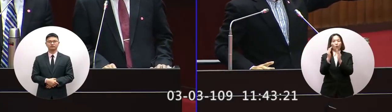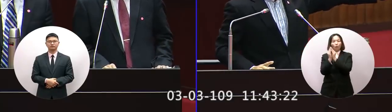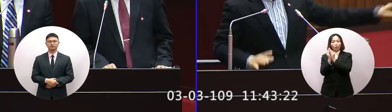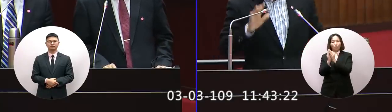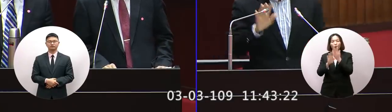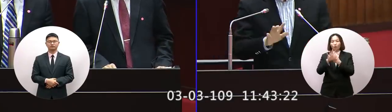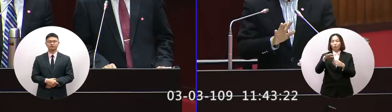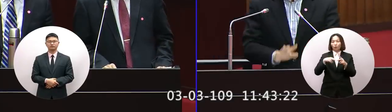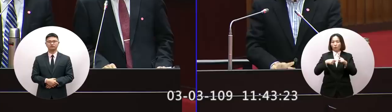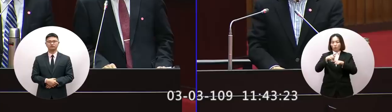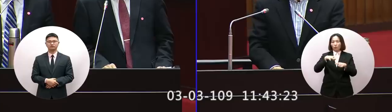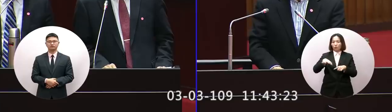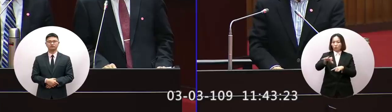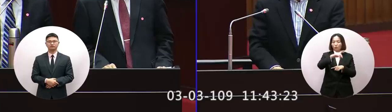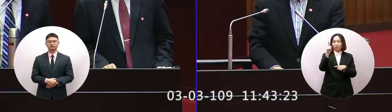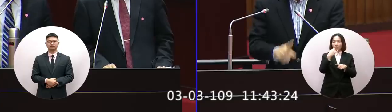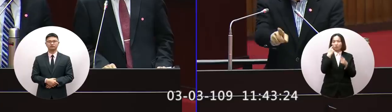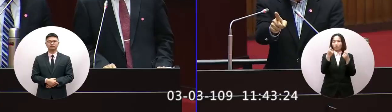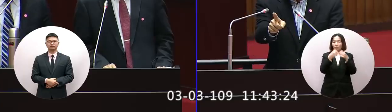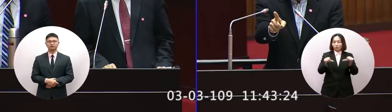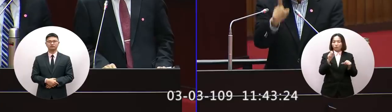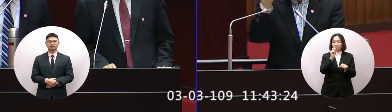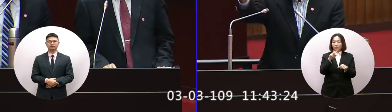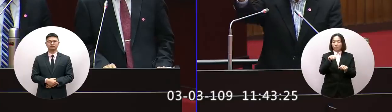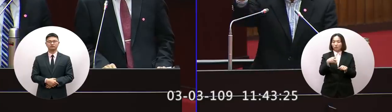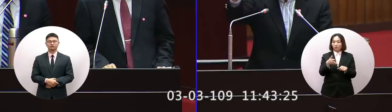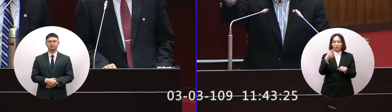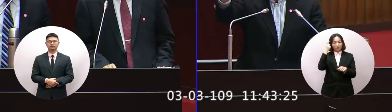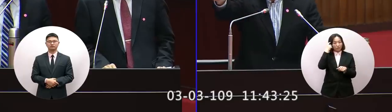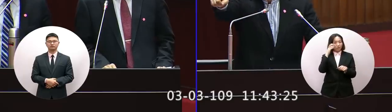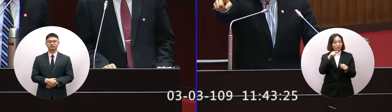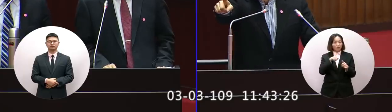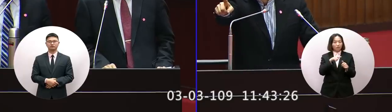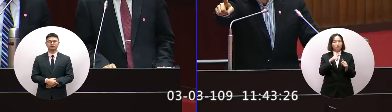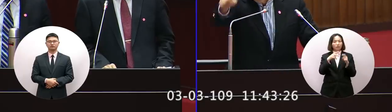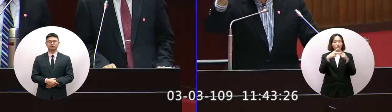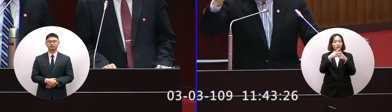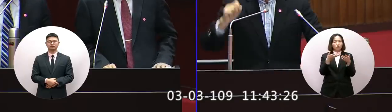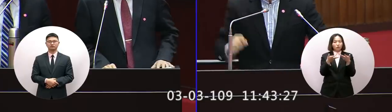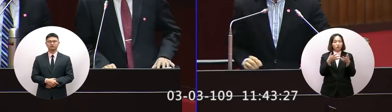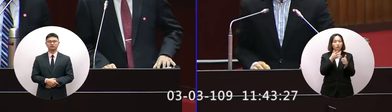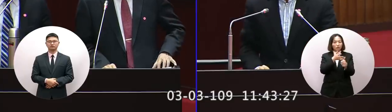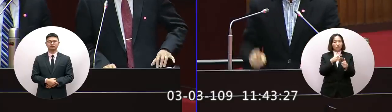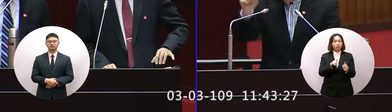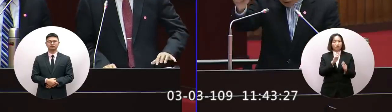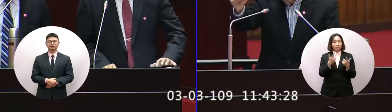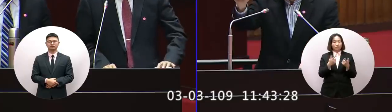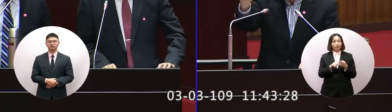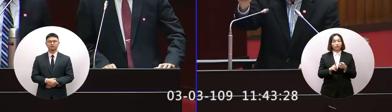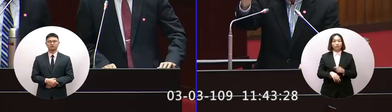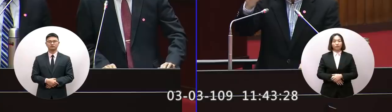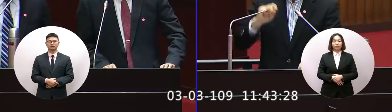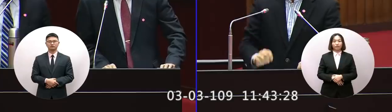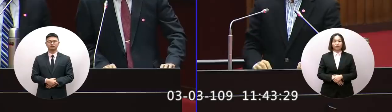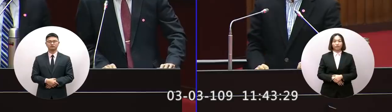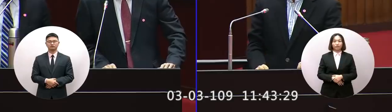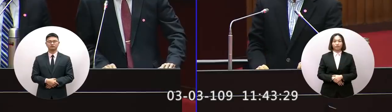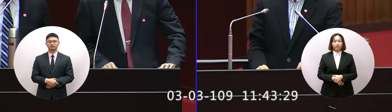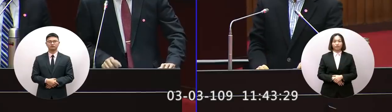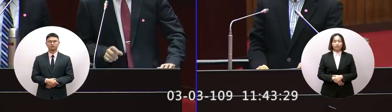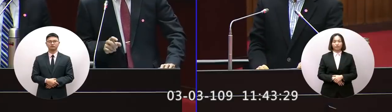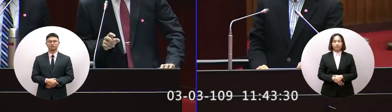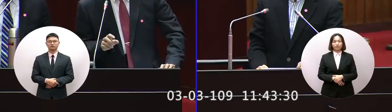費這麼擁有這兩百塊是不是這樣就問一個一個小問題問是不是請問是不是